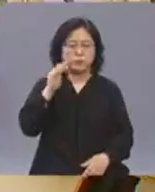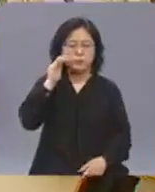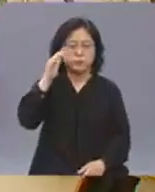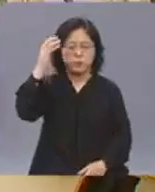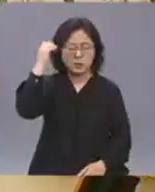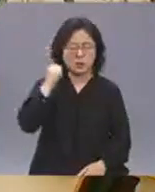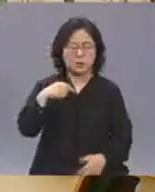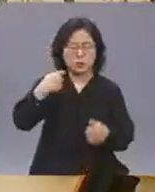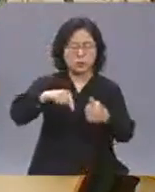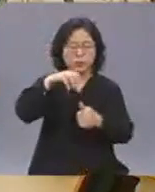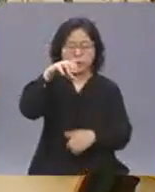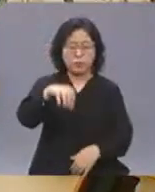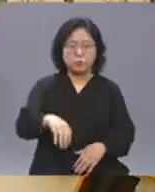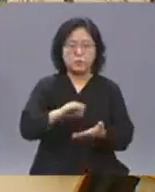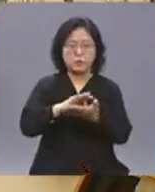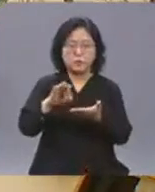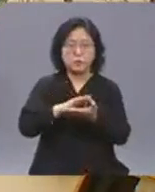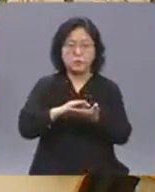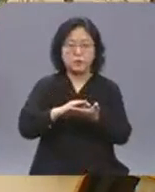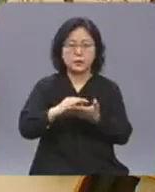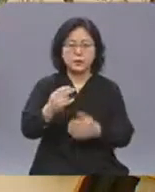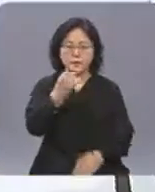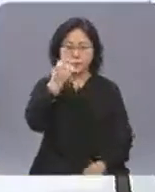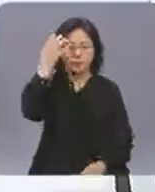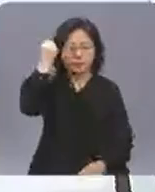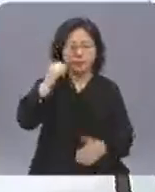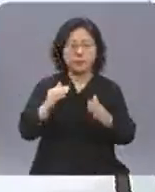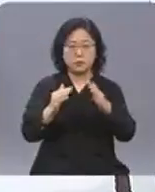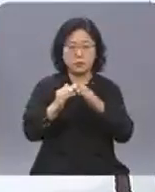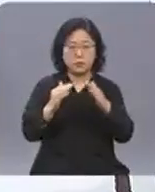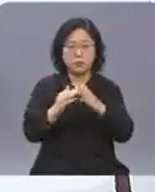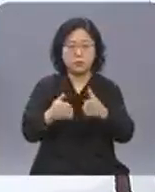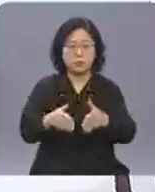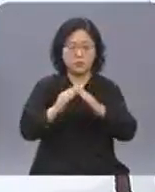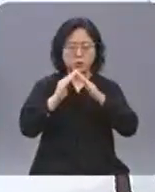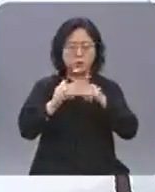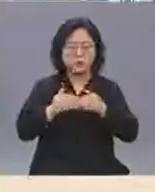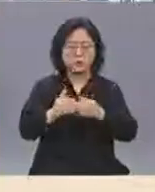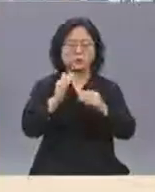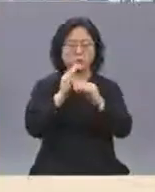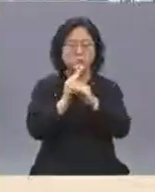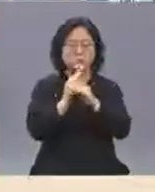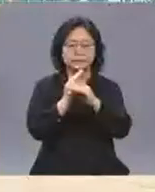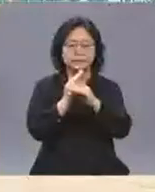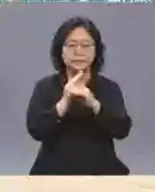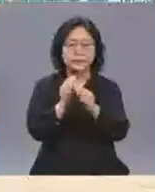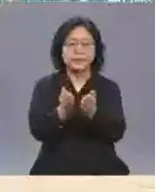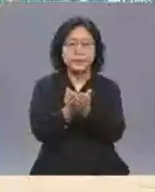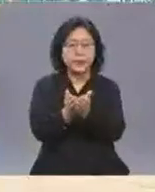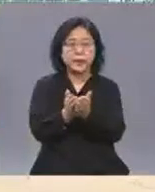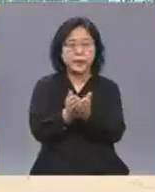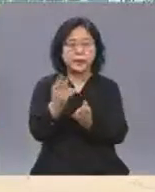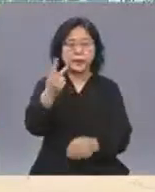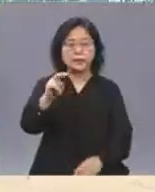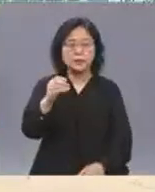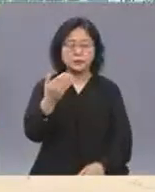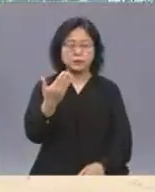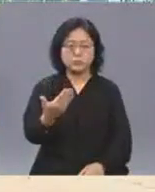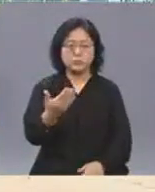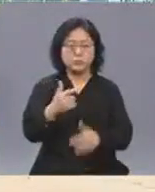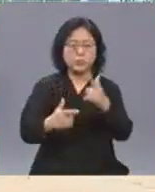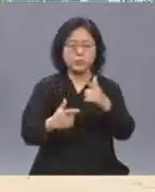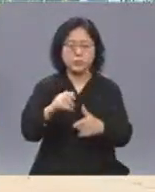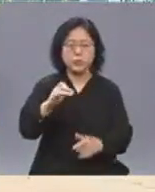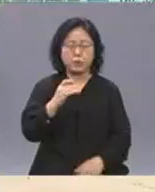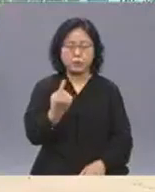추모와 기업 교육 공간으로 쓰일 생명 기업관 건립을 추진하고 있습니다 세월호 선체는 2029년